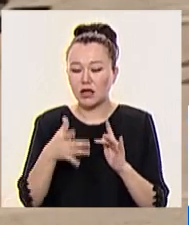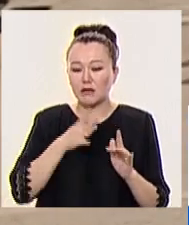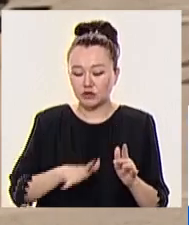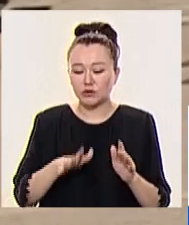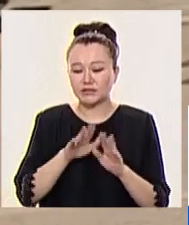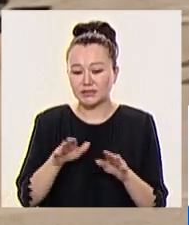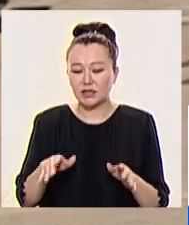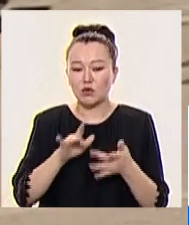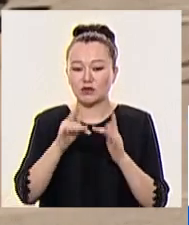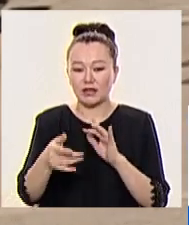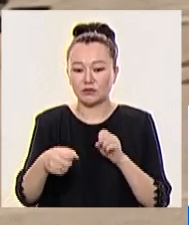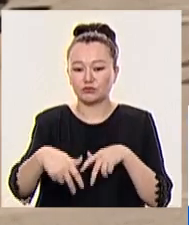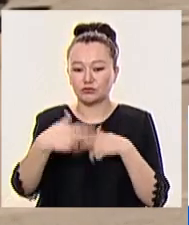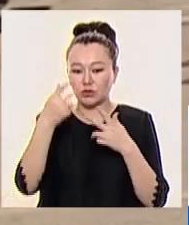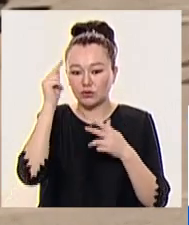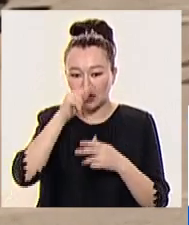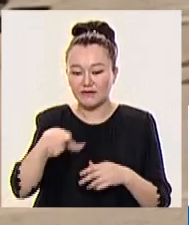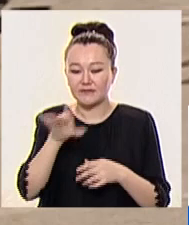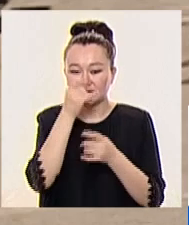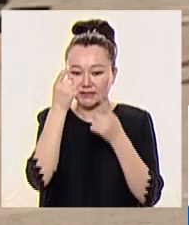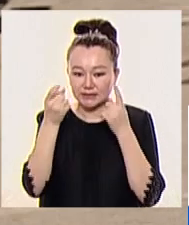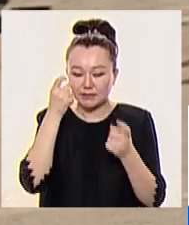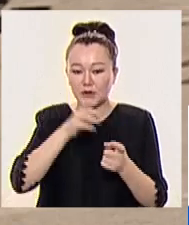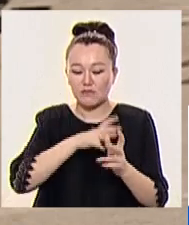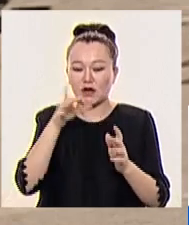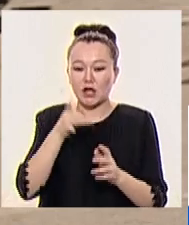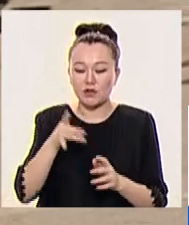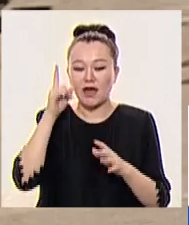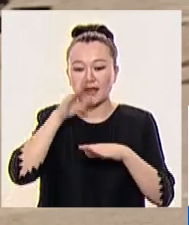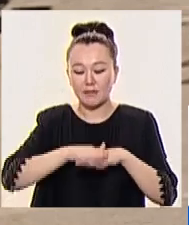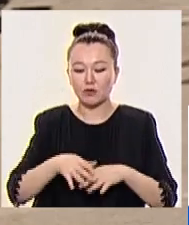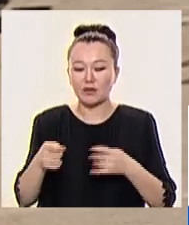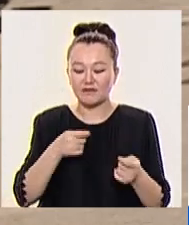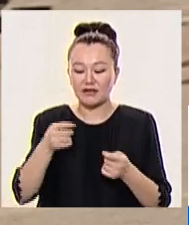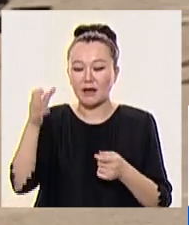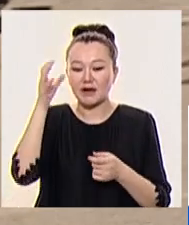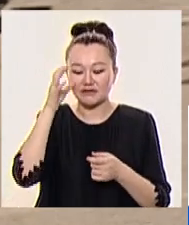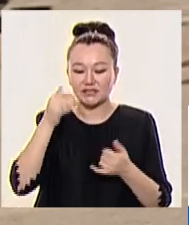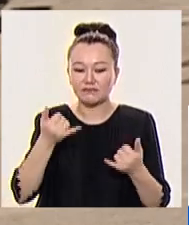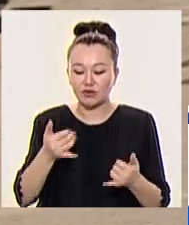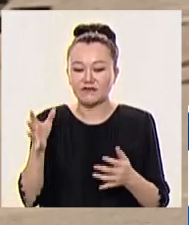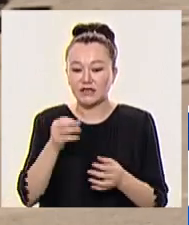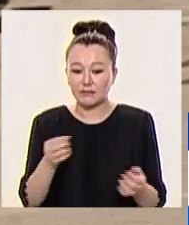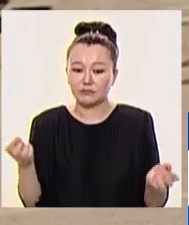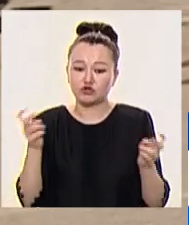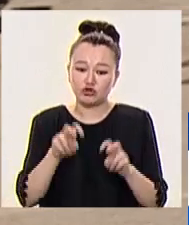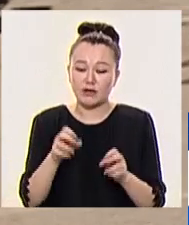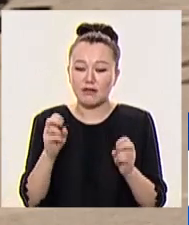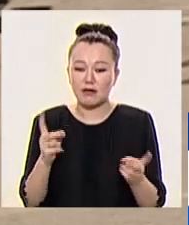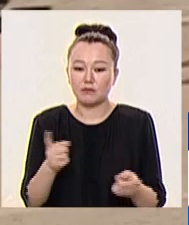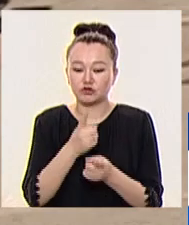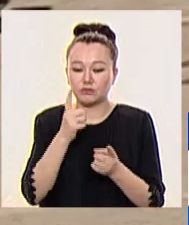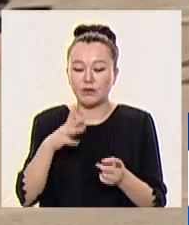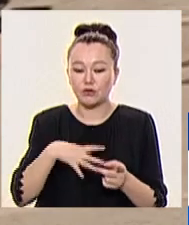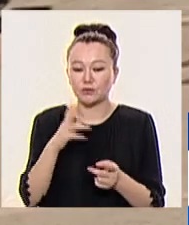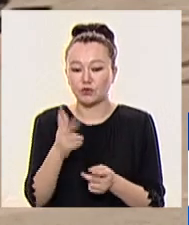Пришлось вести уроки онлайн. Мы сообщили во все инстанции, включая районные акиматы и управление образования. Сегодня все пришли в школу как обычно, но потом